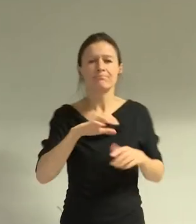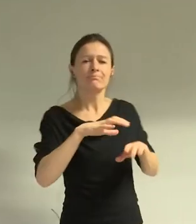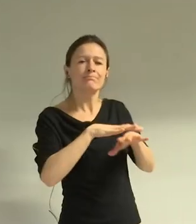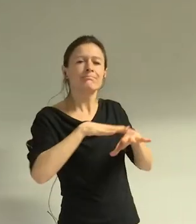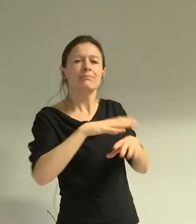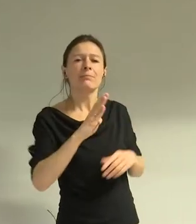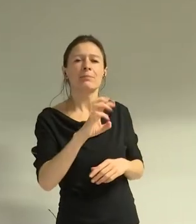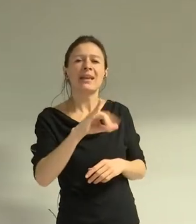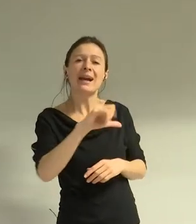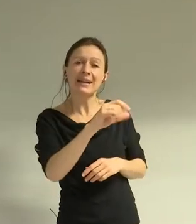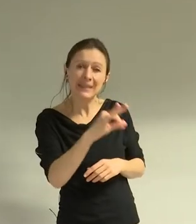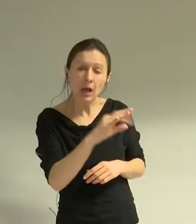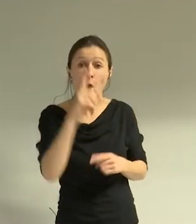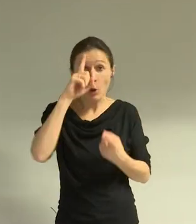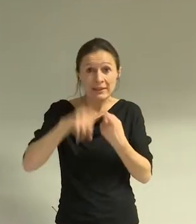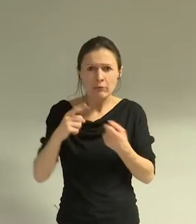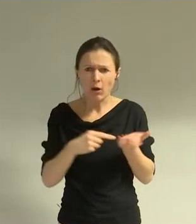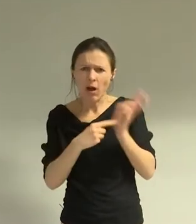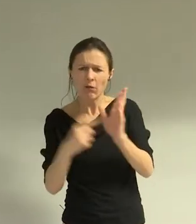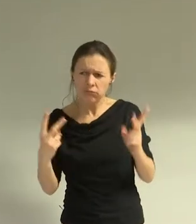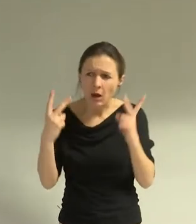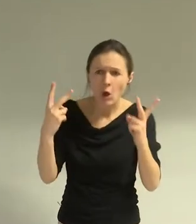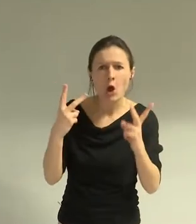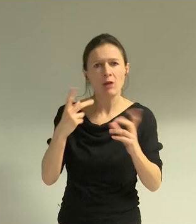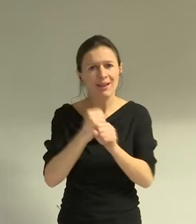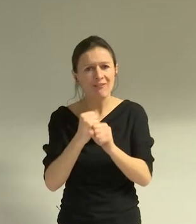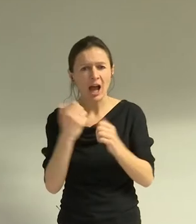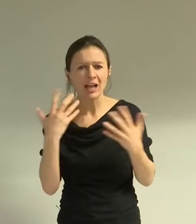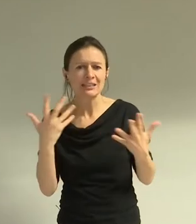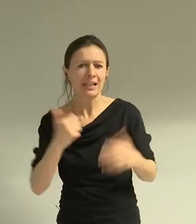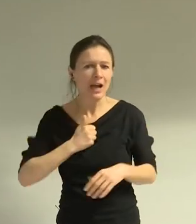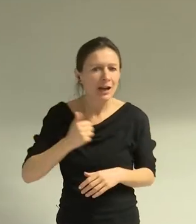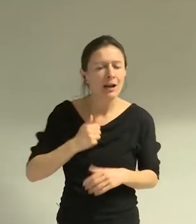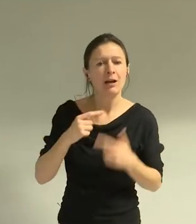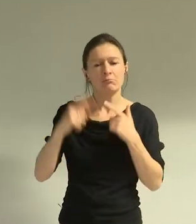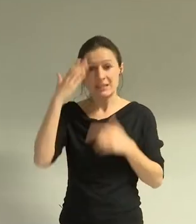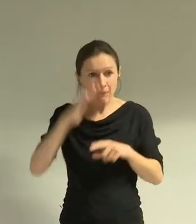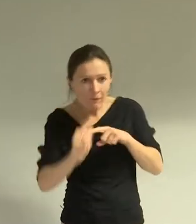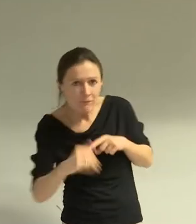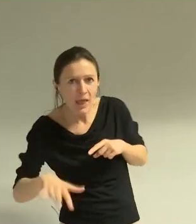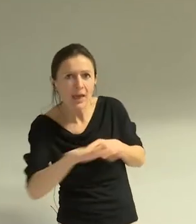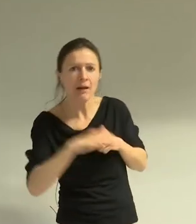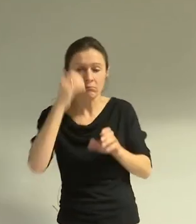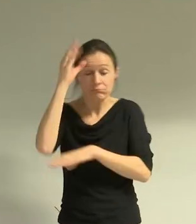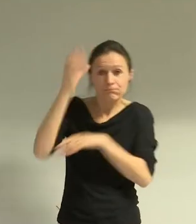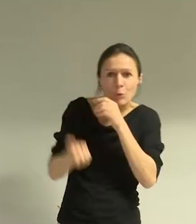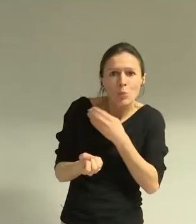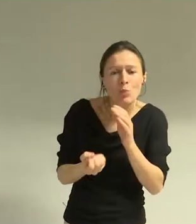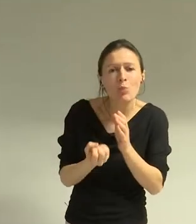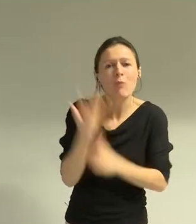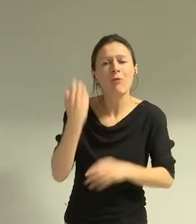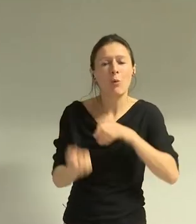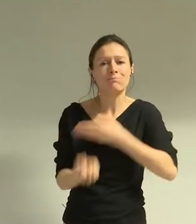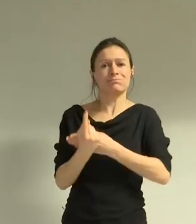qualité du service en mettant en valeur l'artisanat les savoir-faire la solidarité et des concepts innovants et durables bref tout ce qui nous